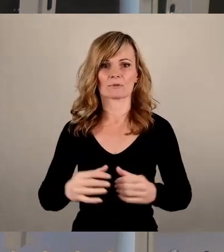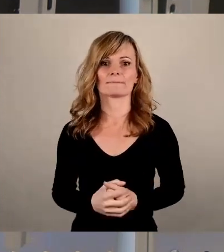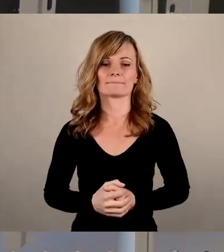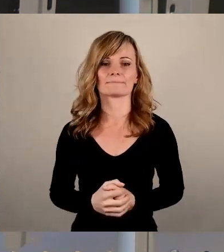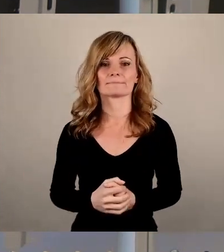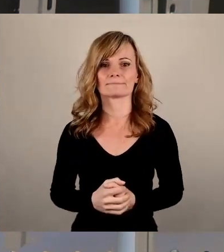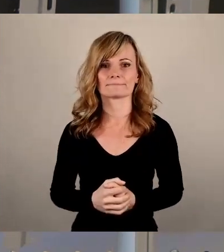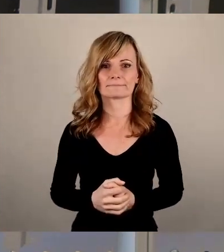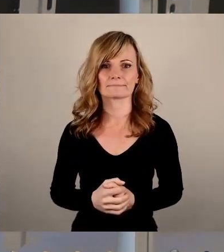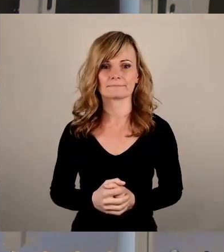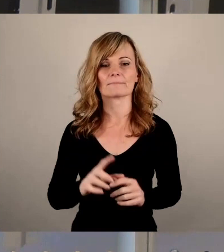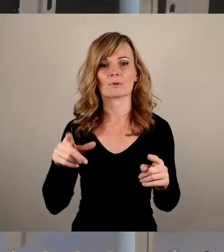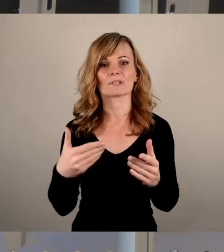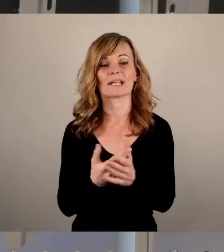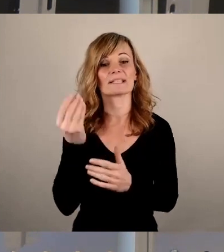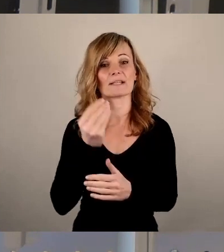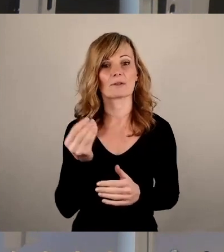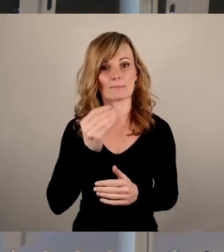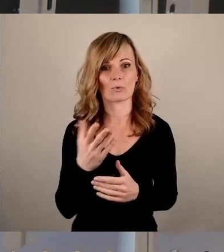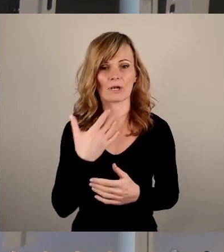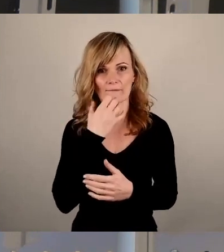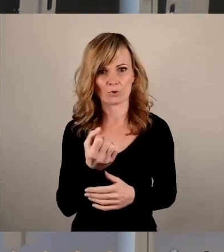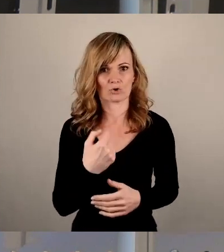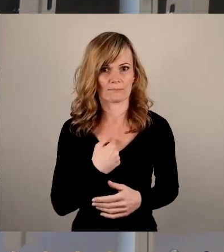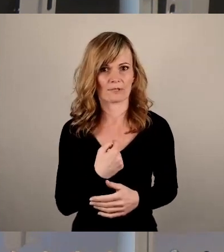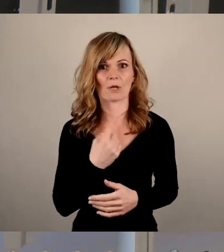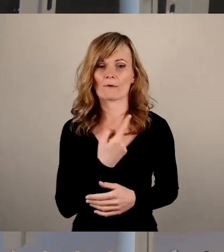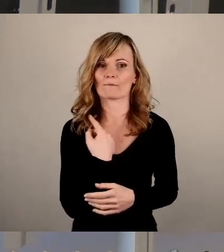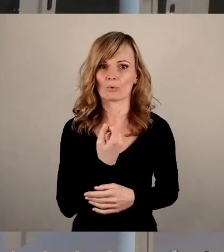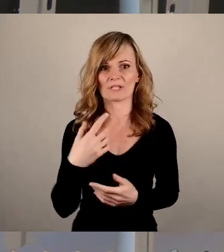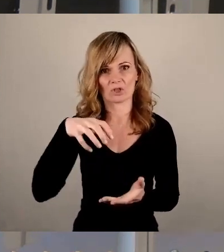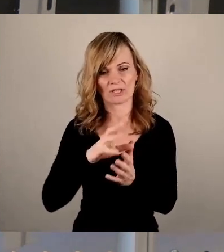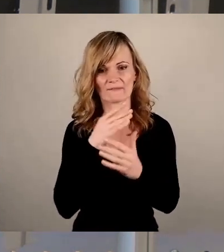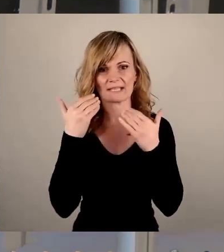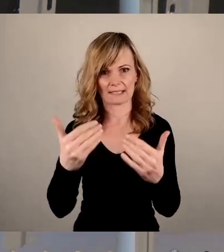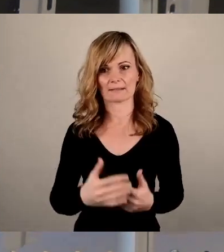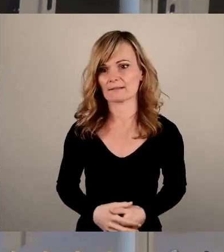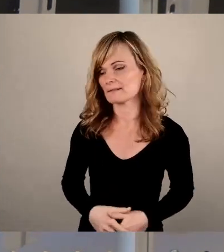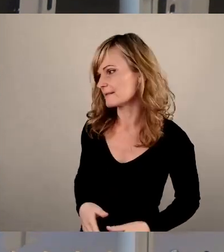entgegenstellte. Solch ein Symbol wünsche ich mir für unsere Stadt. Vielen Dank.